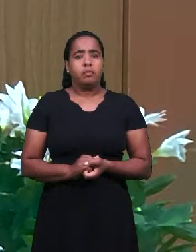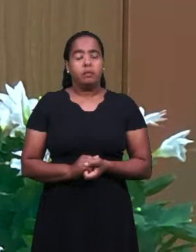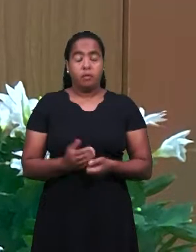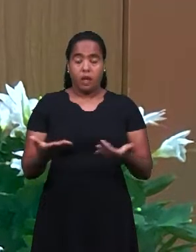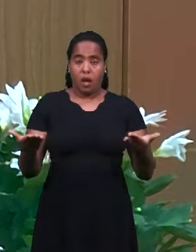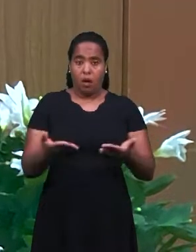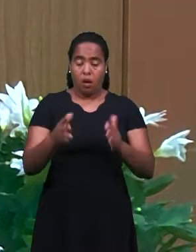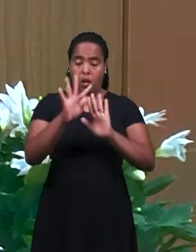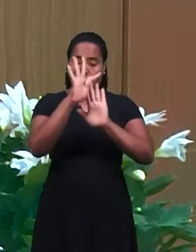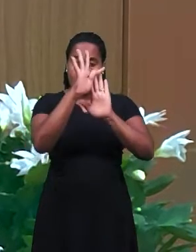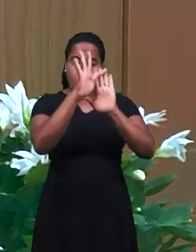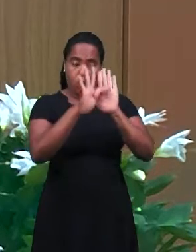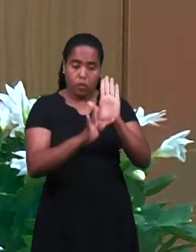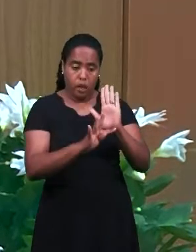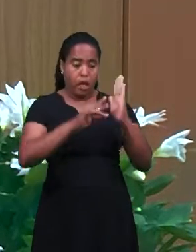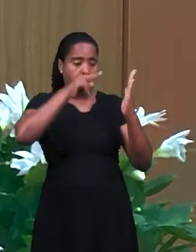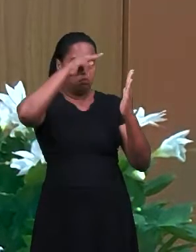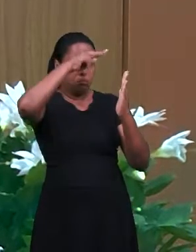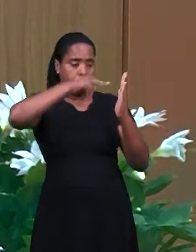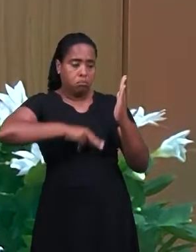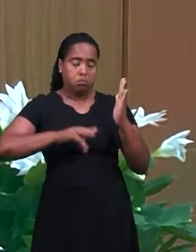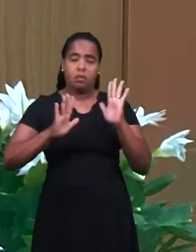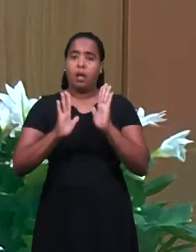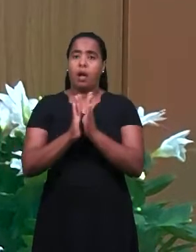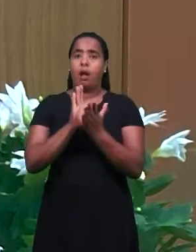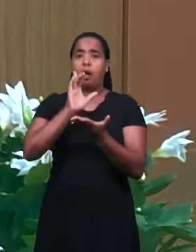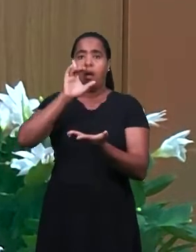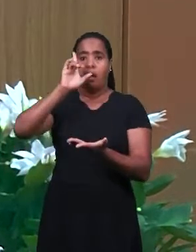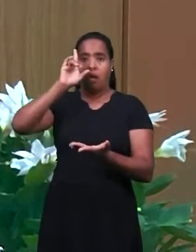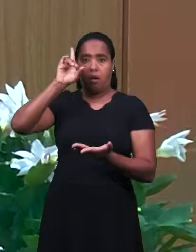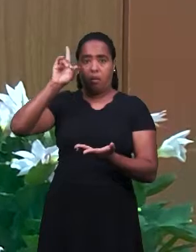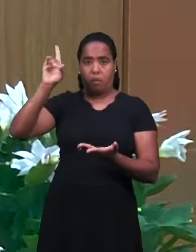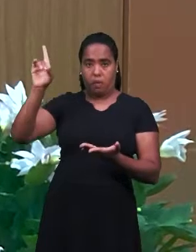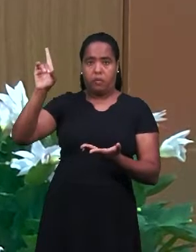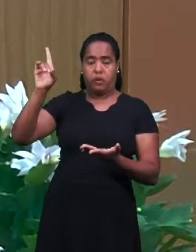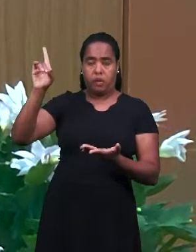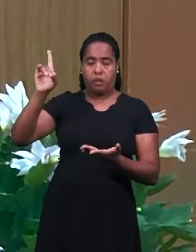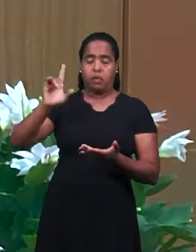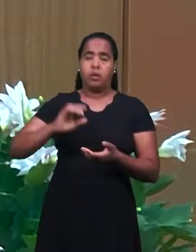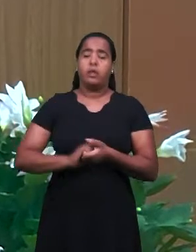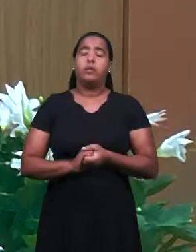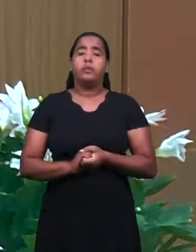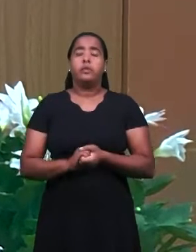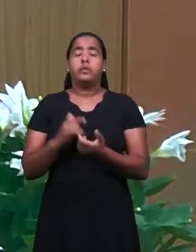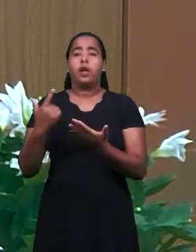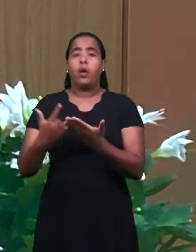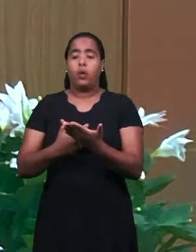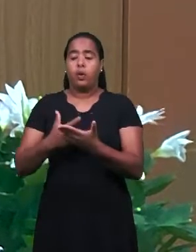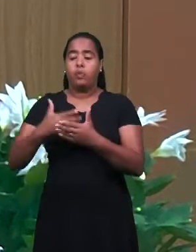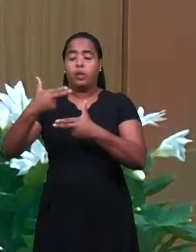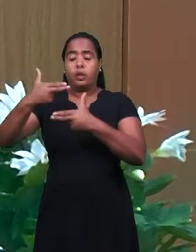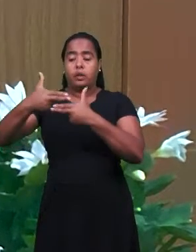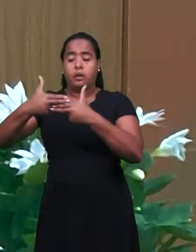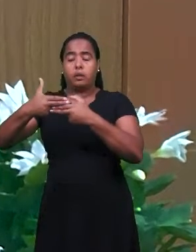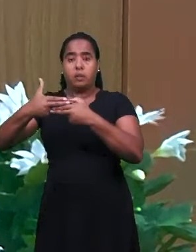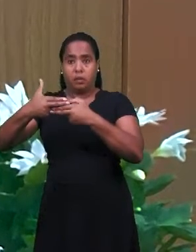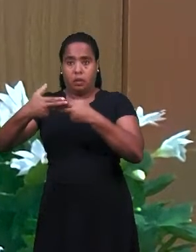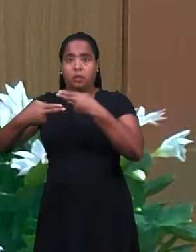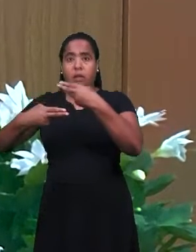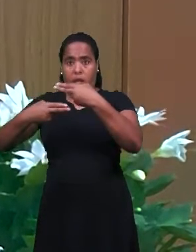хотел зачитать текст Священного Писания в Слове Божьем из книги